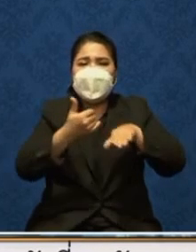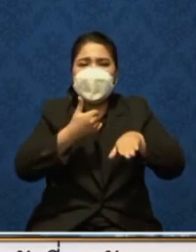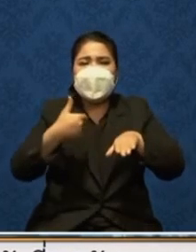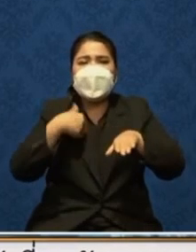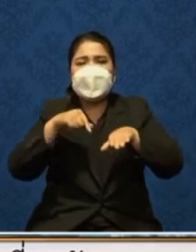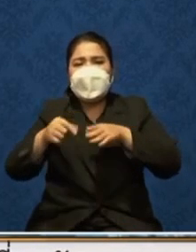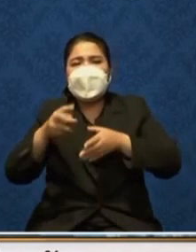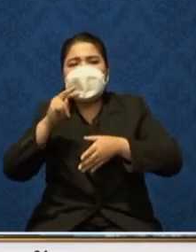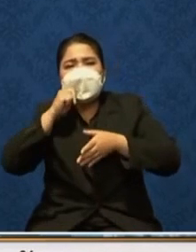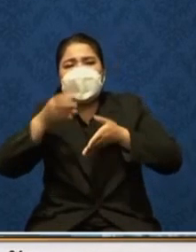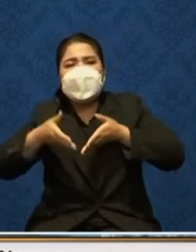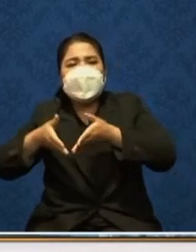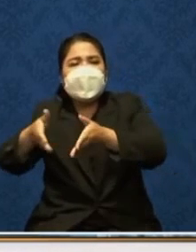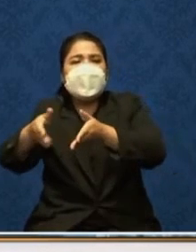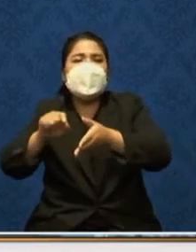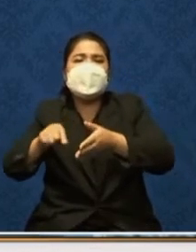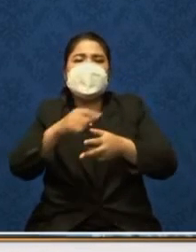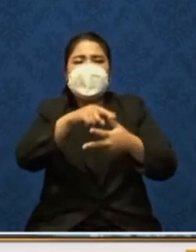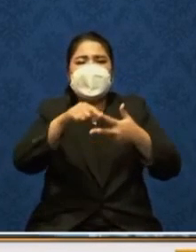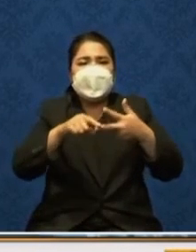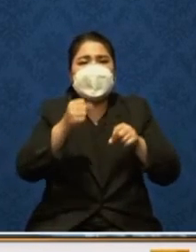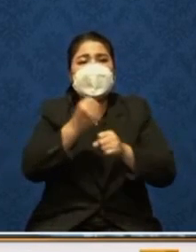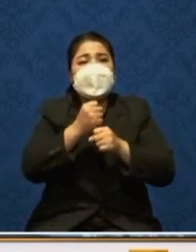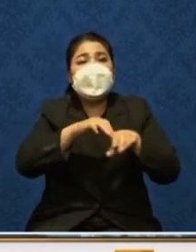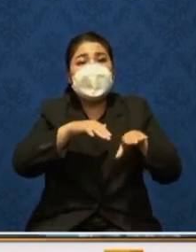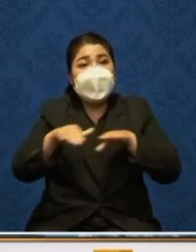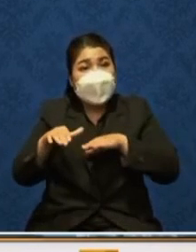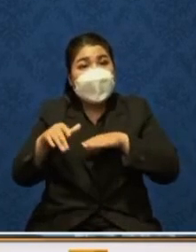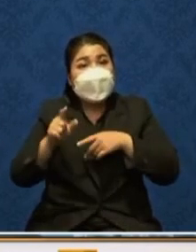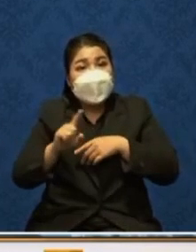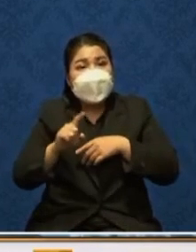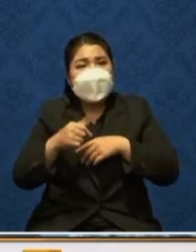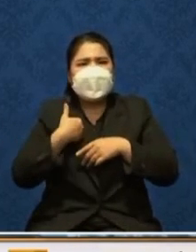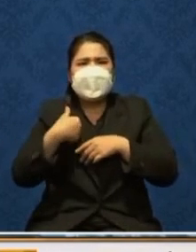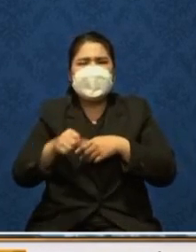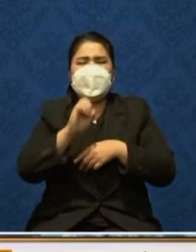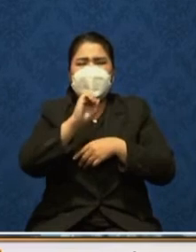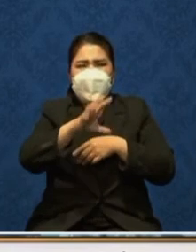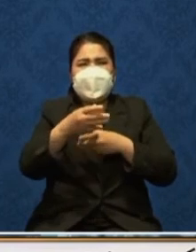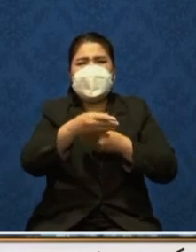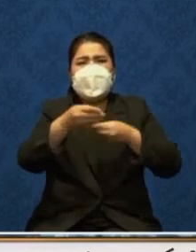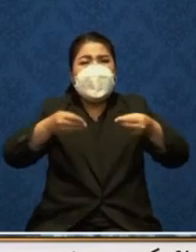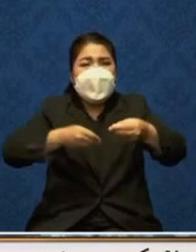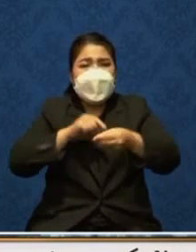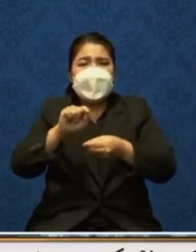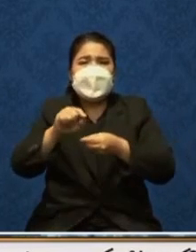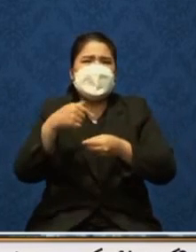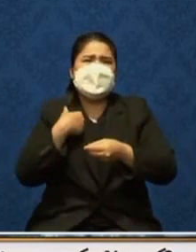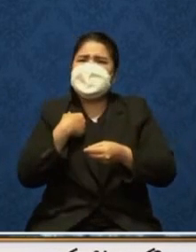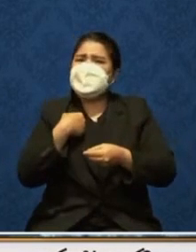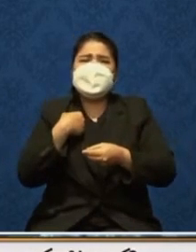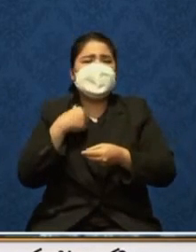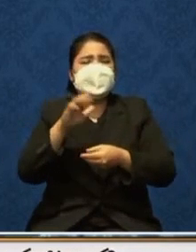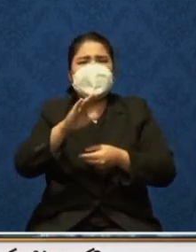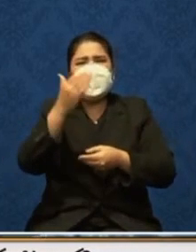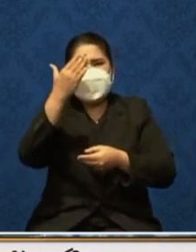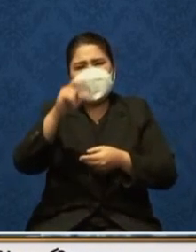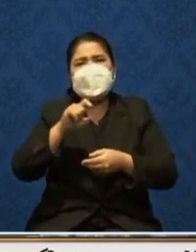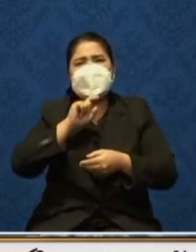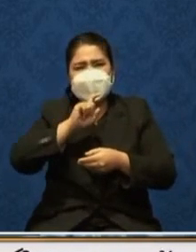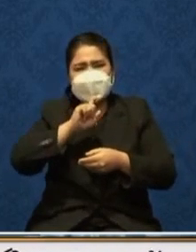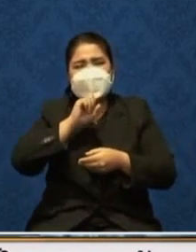Buildingมทุไดัไม่ขึ้นไปคุมันสั Studiesbookinal